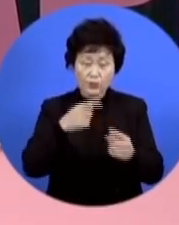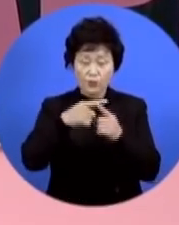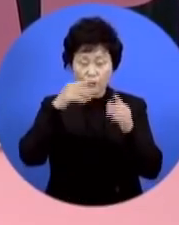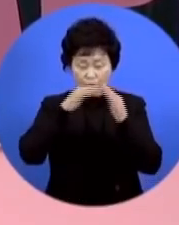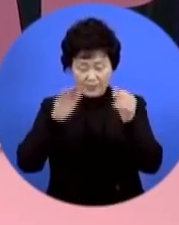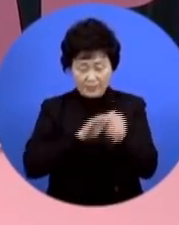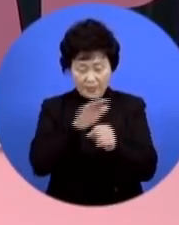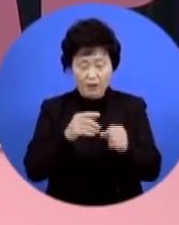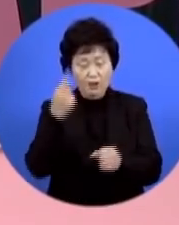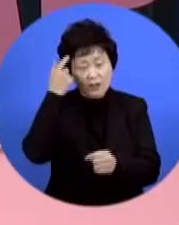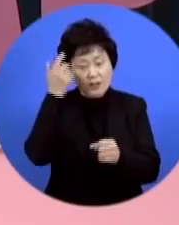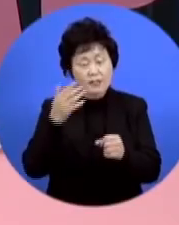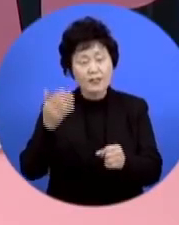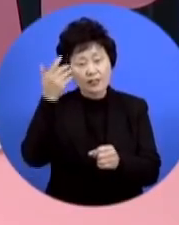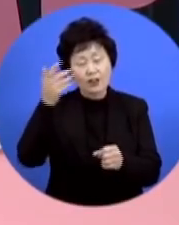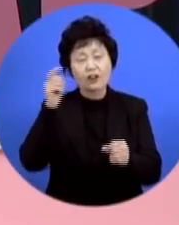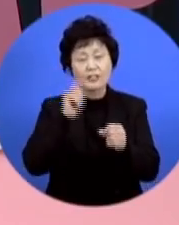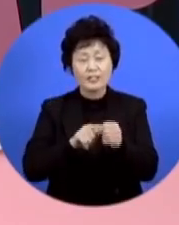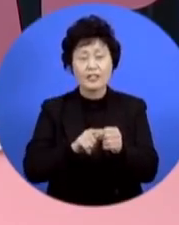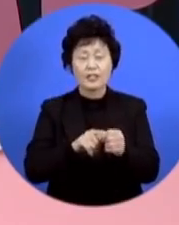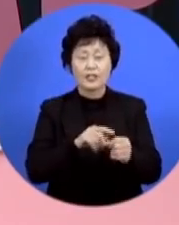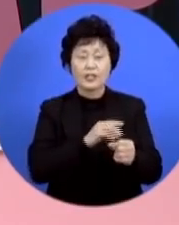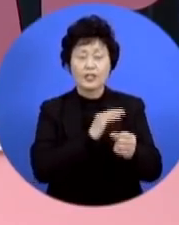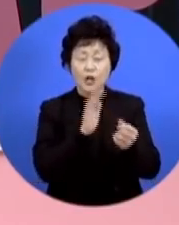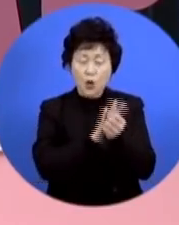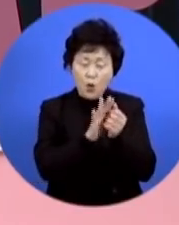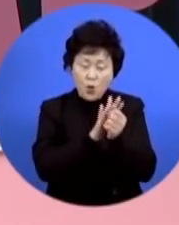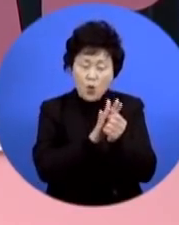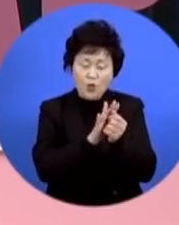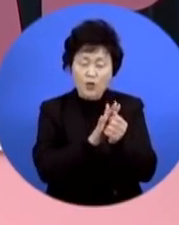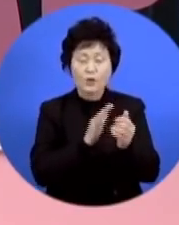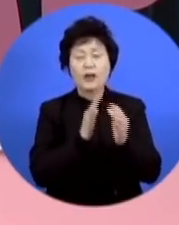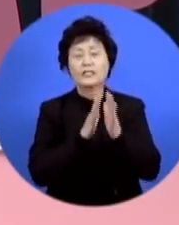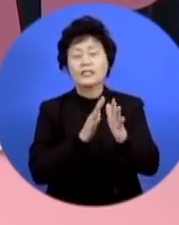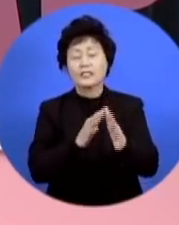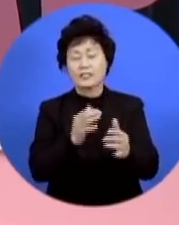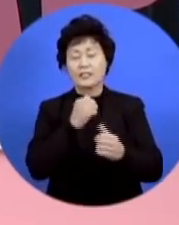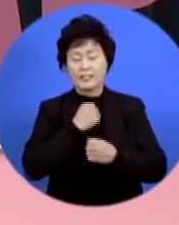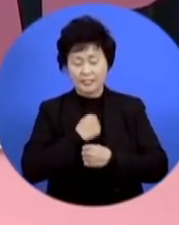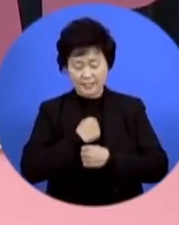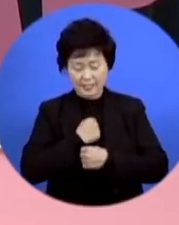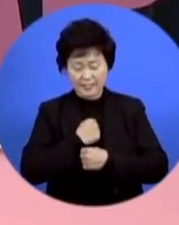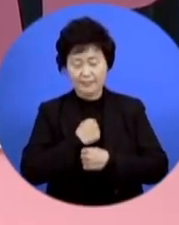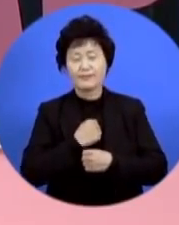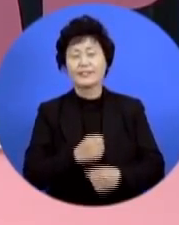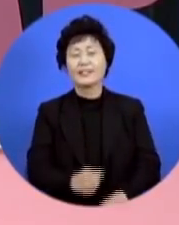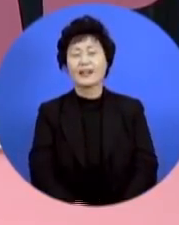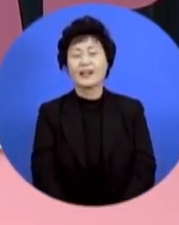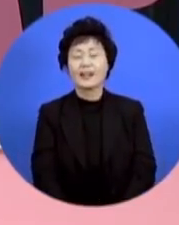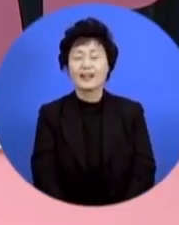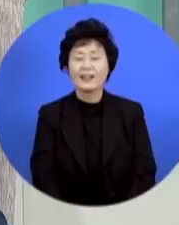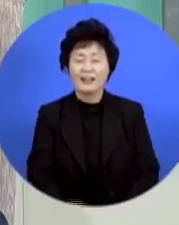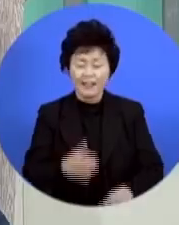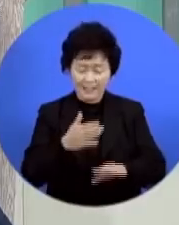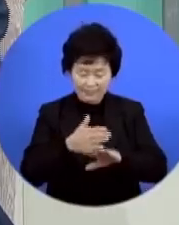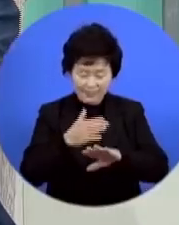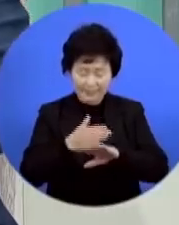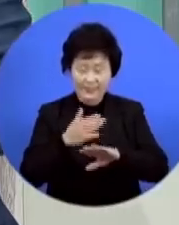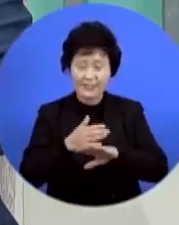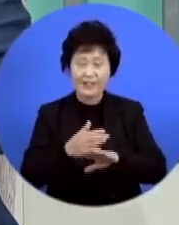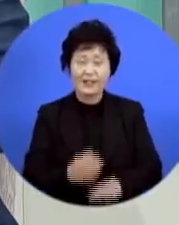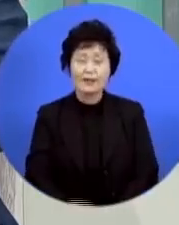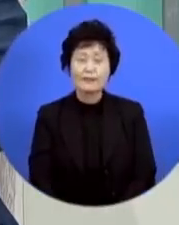교회의 영적 권위와 질서를 지키겠습니다. 아, 네. 아, 진짜. 감사합니다.